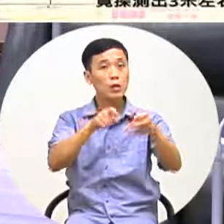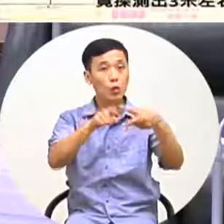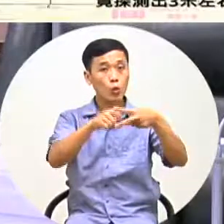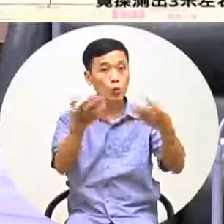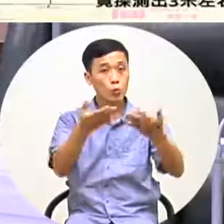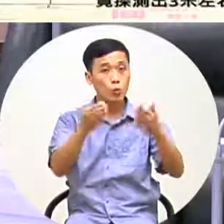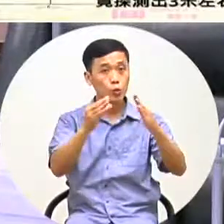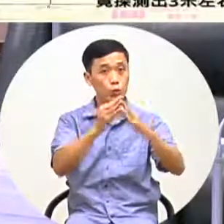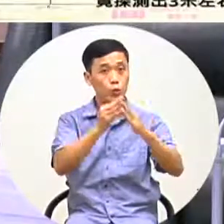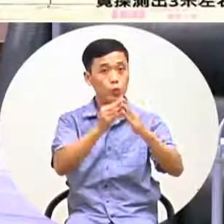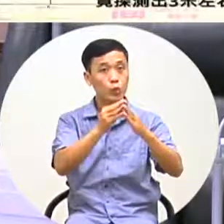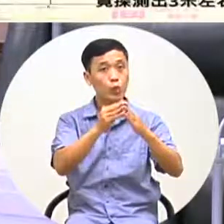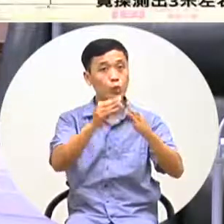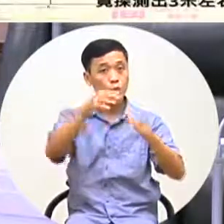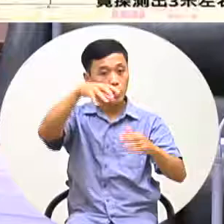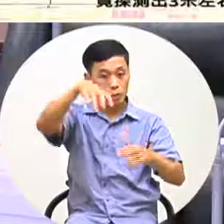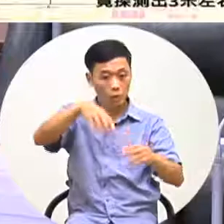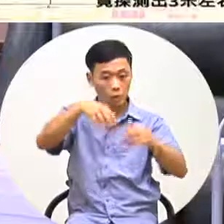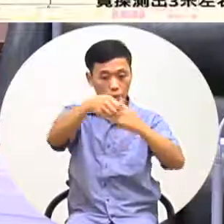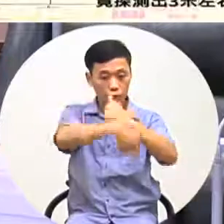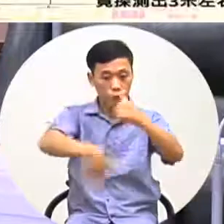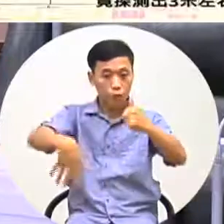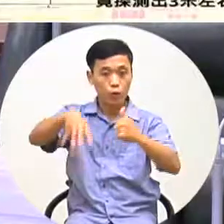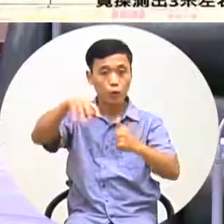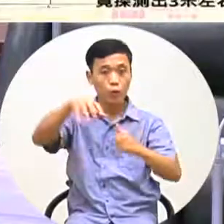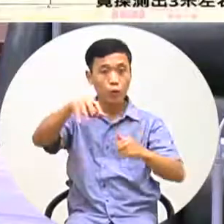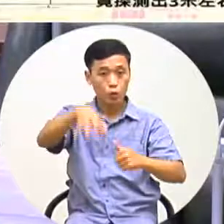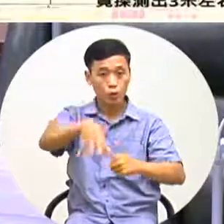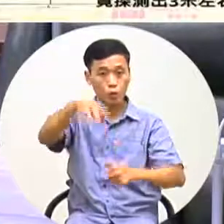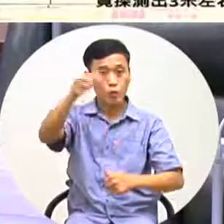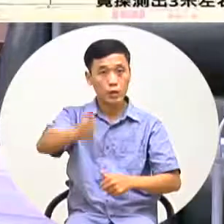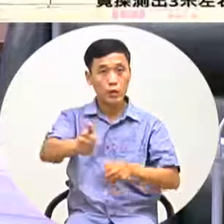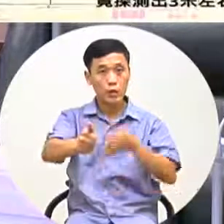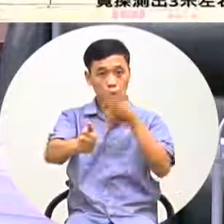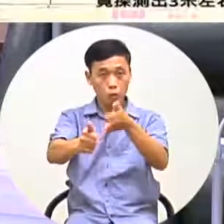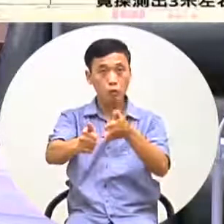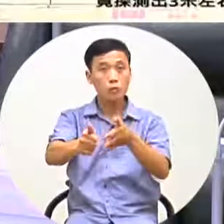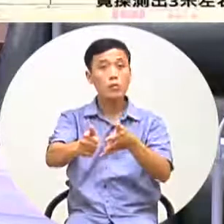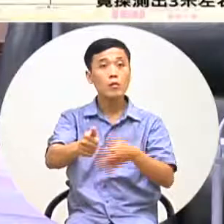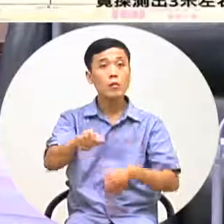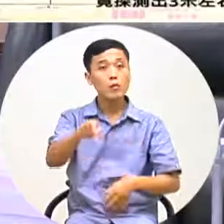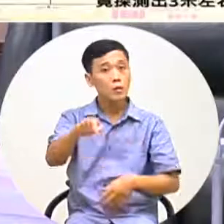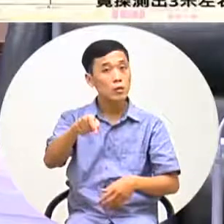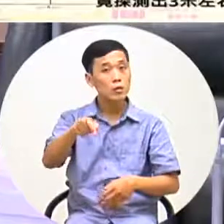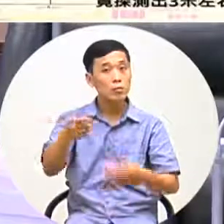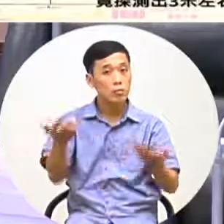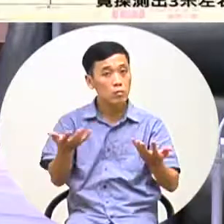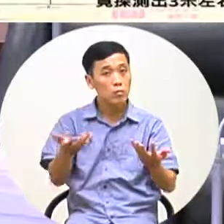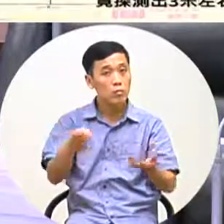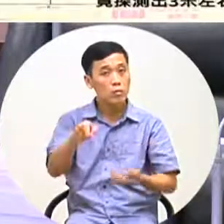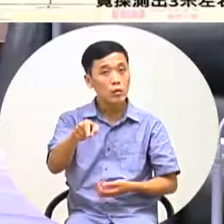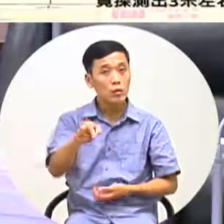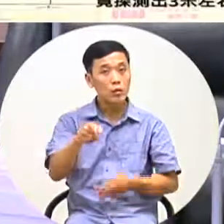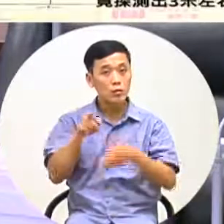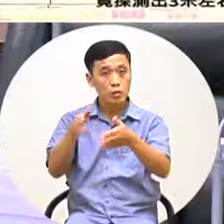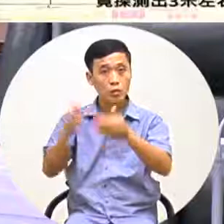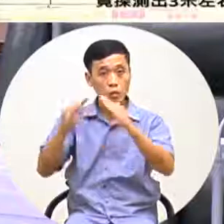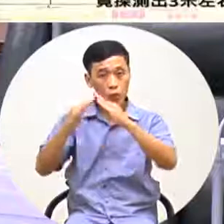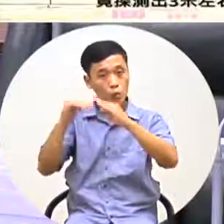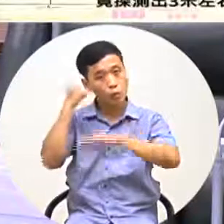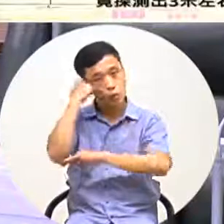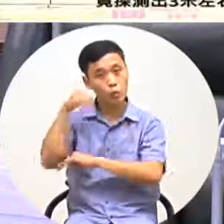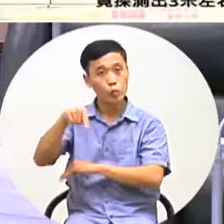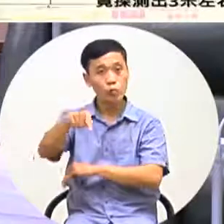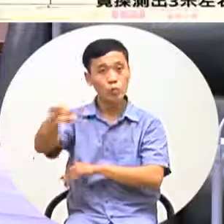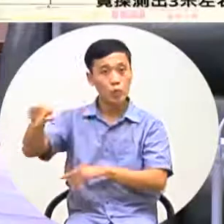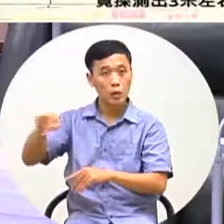这吗？你的判断呢？像讲这个东西到底对一个住户会不会影响到他的结构安